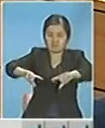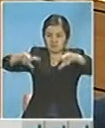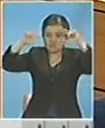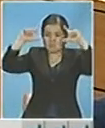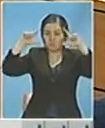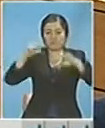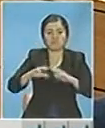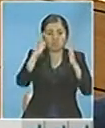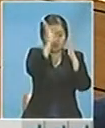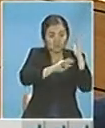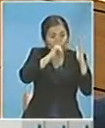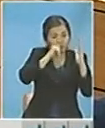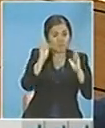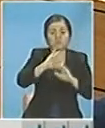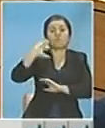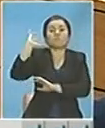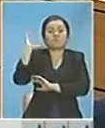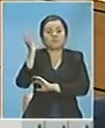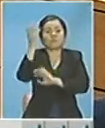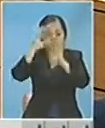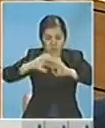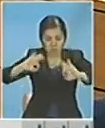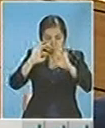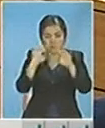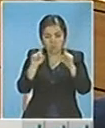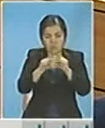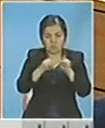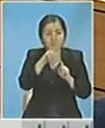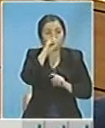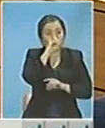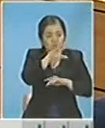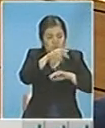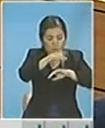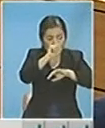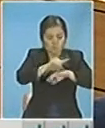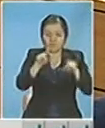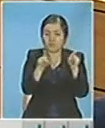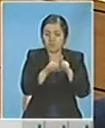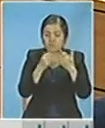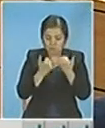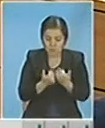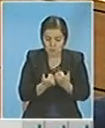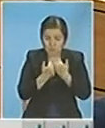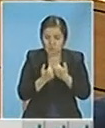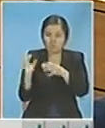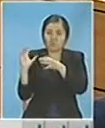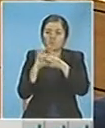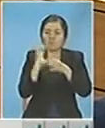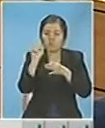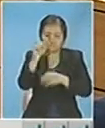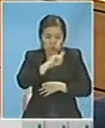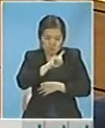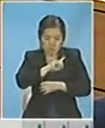สำคัญระดับโลกด้วยดังนั้นจึงอยากจะกราบเรียนท่านประธานในโอกาสนี้นะครับผมจะพูดถึงเรื่องสถานภาพและบทบ